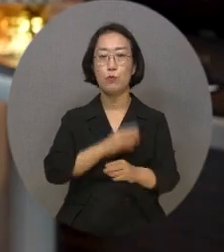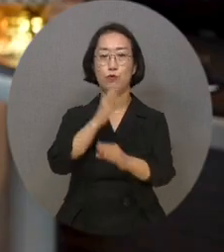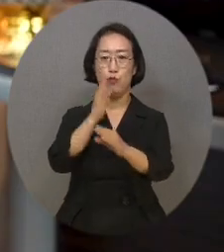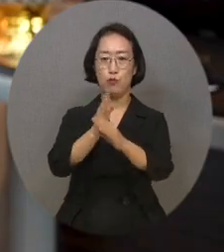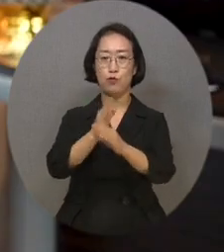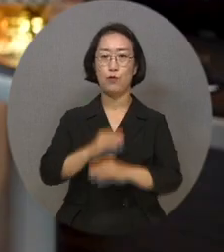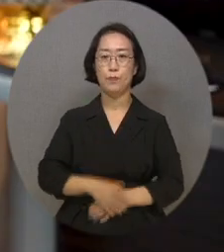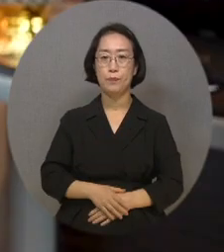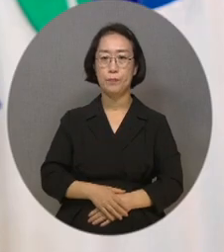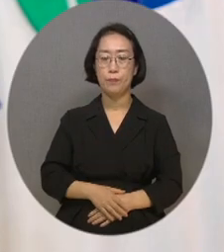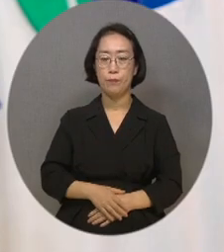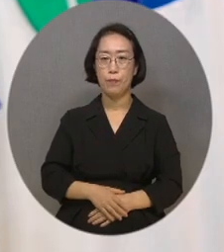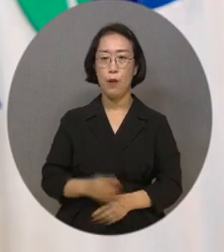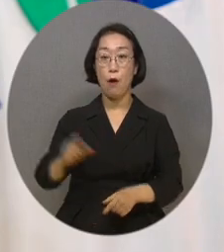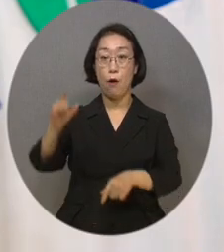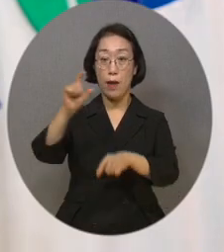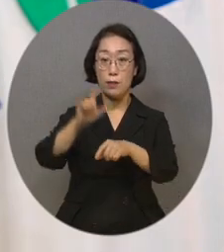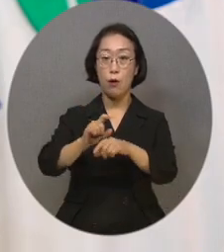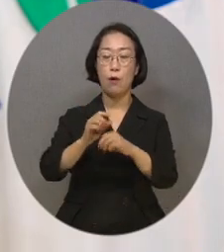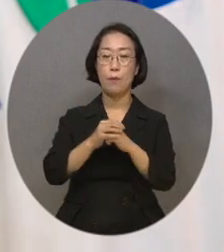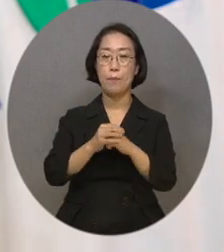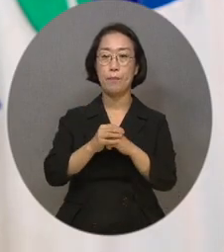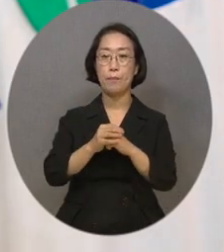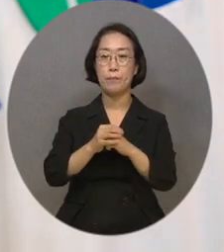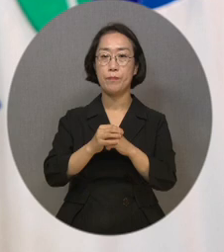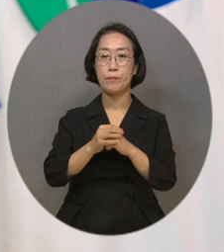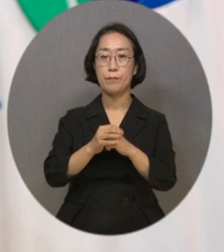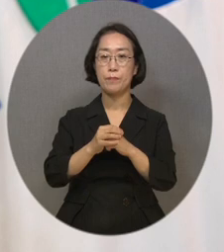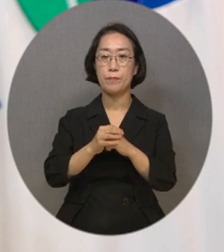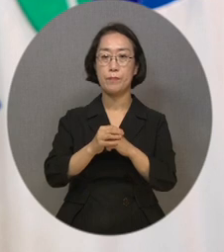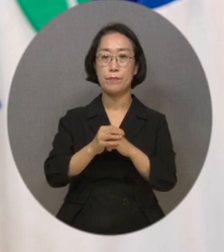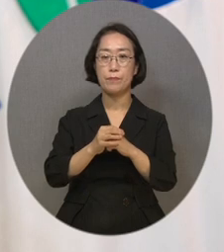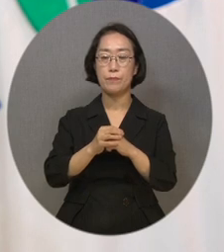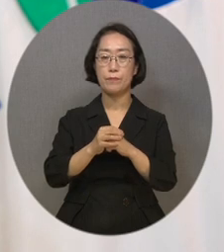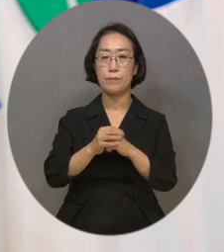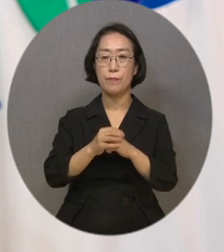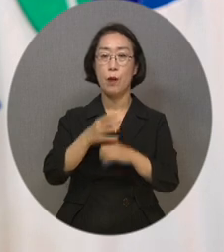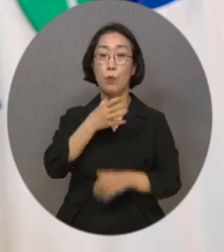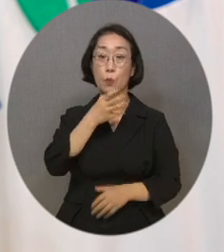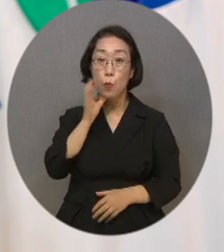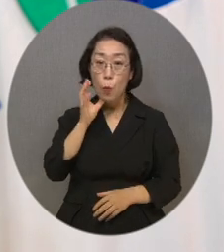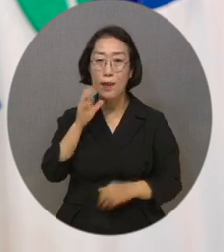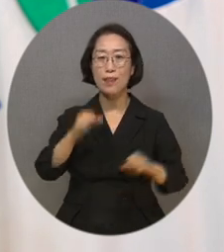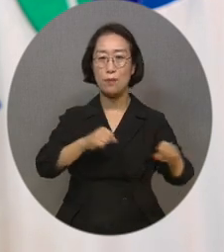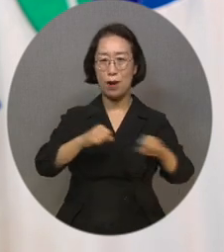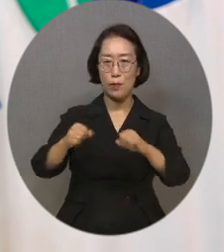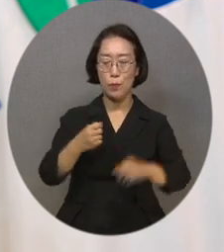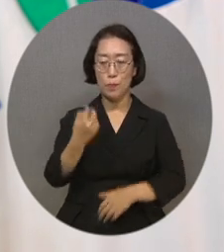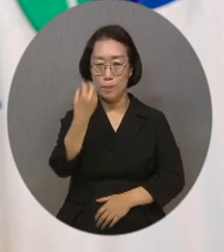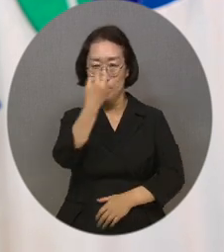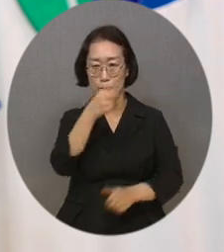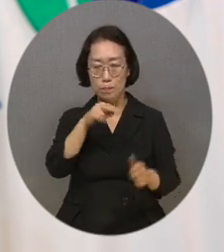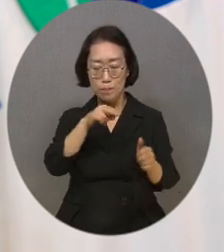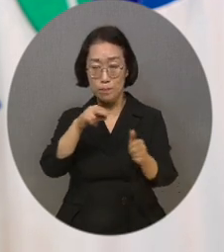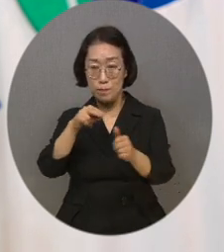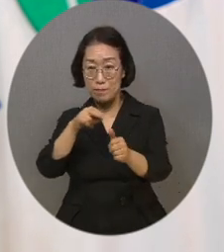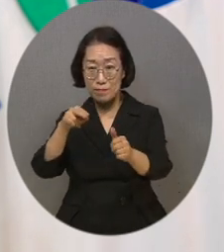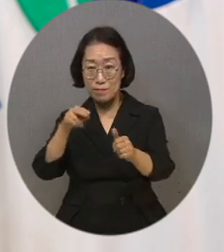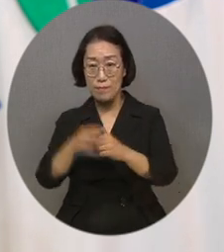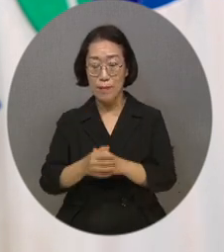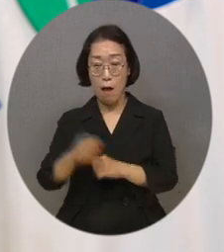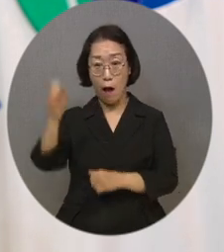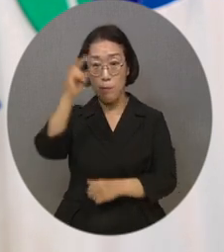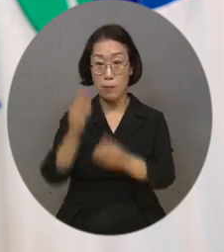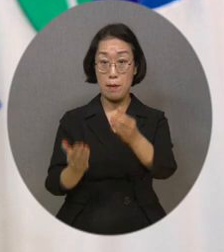있습니다. 또 이와 함께 이제 저희가 그 이제 어르신들의 이제 활동을 좀 감시해서 조금 좀 비상